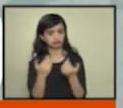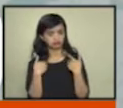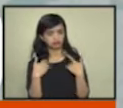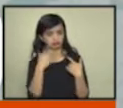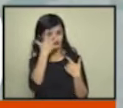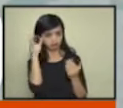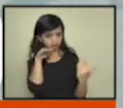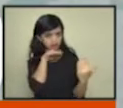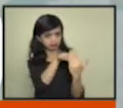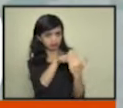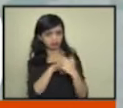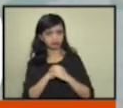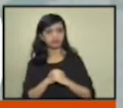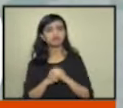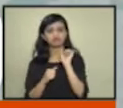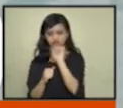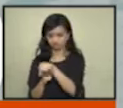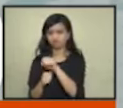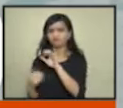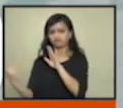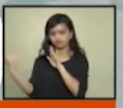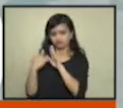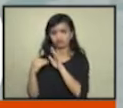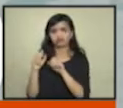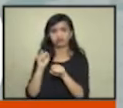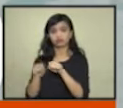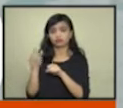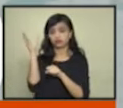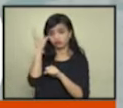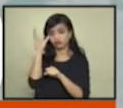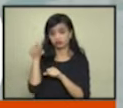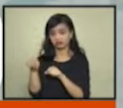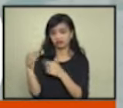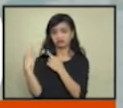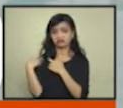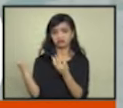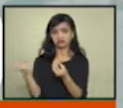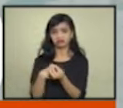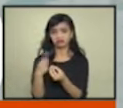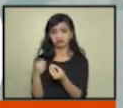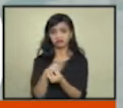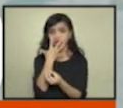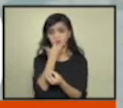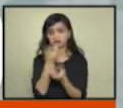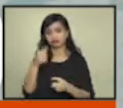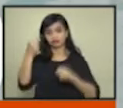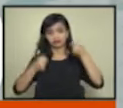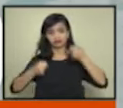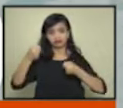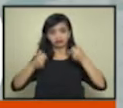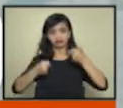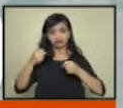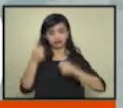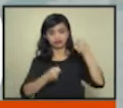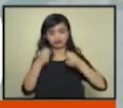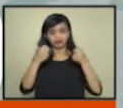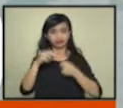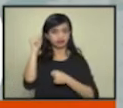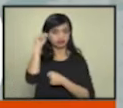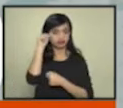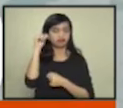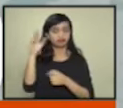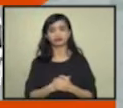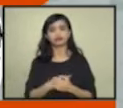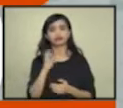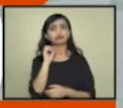ba sa inyo si Chito? At may galit po sa akin, basta tinatanggal niya po lahat ng mga gusto niyang tanggalin. Pati po ngayon, matagal niyang driver, tinanggal